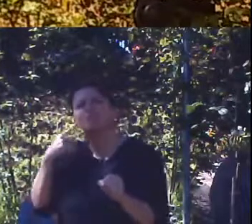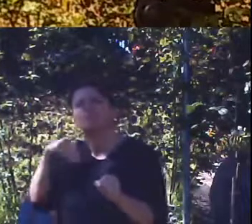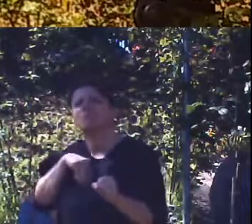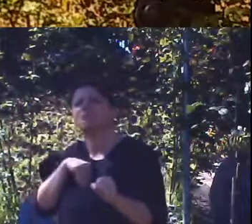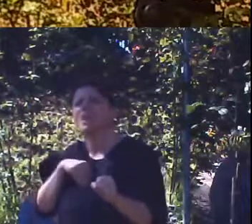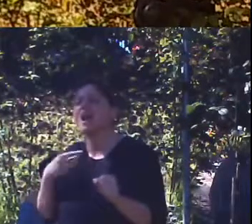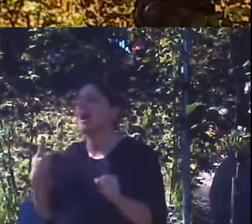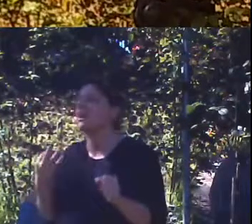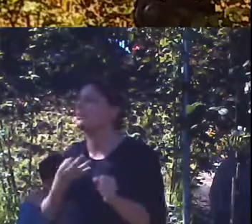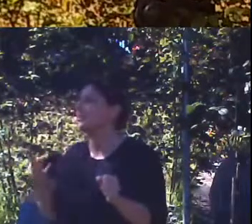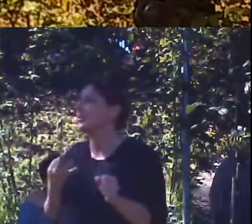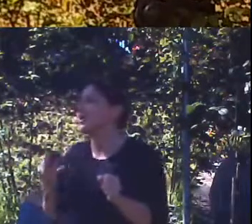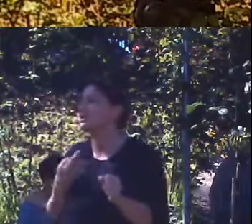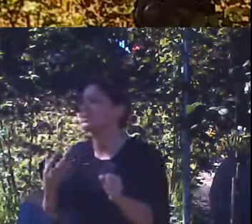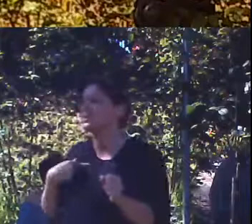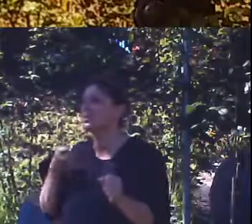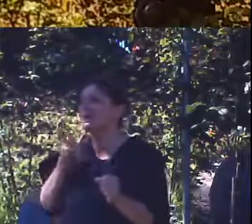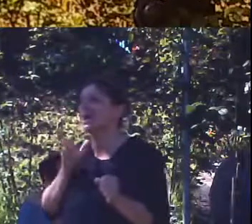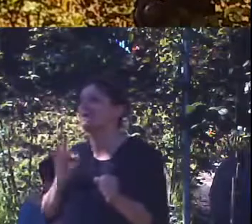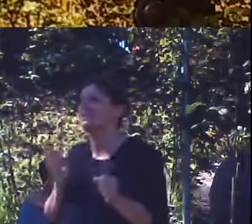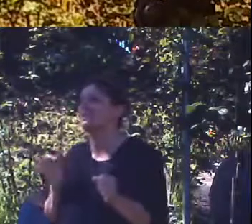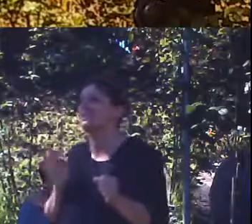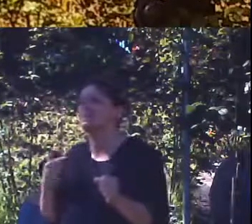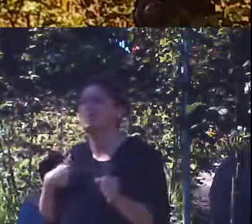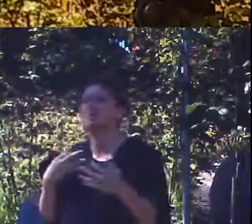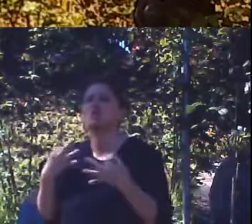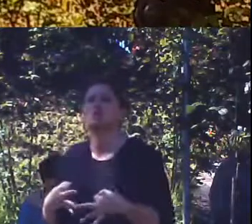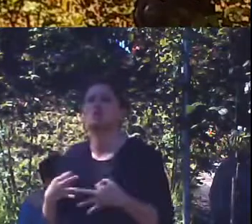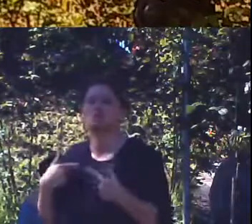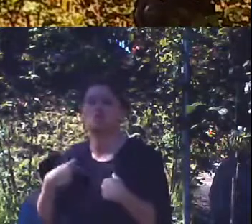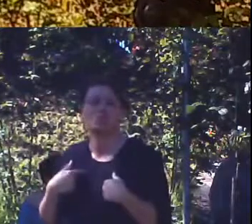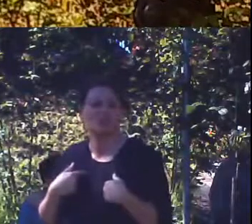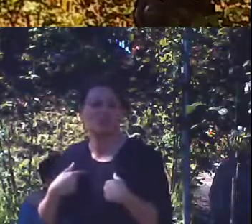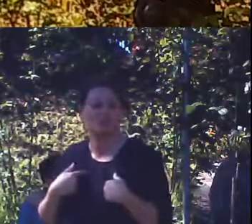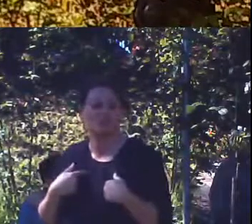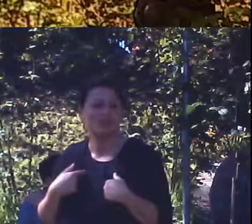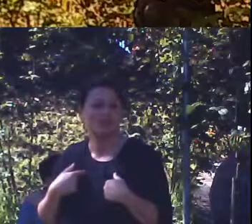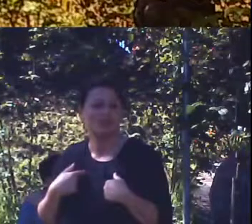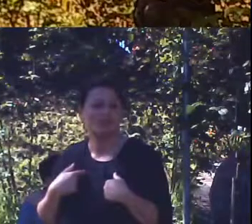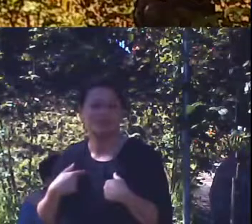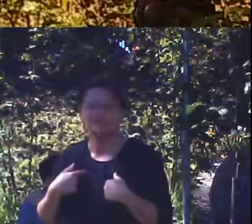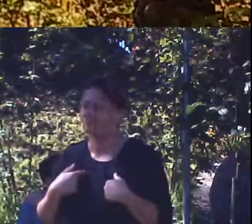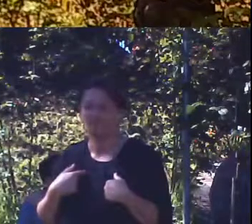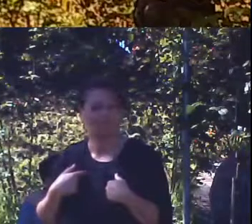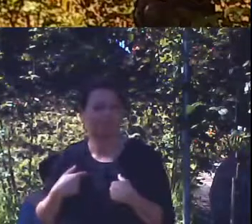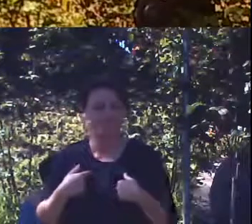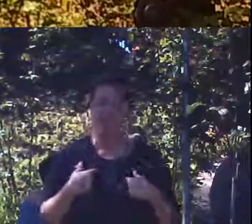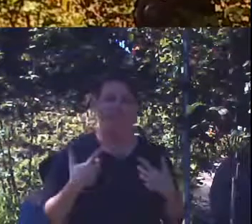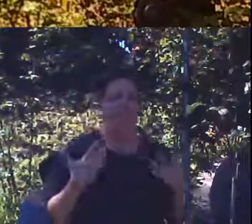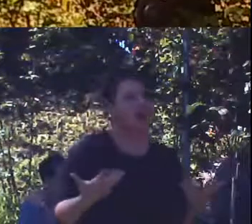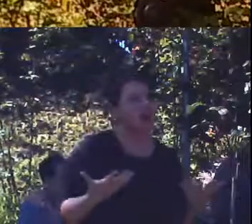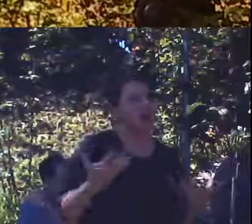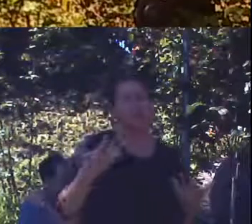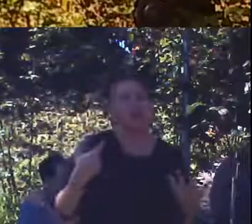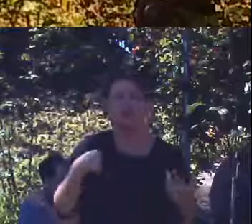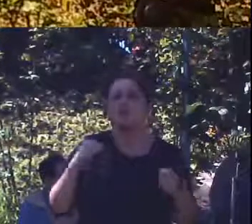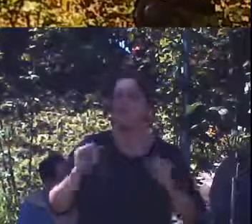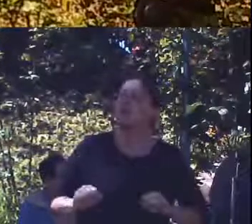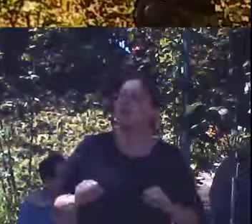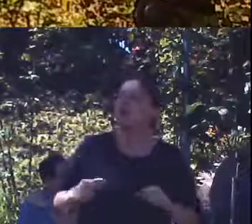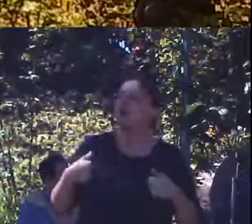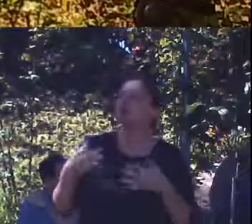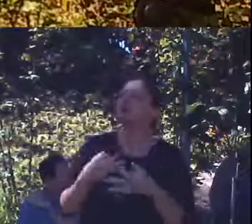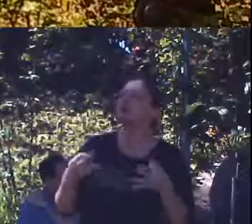a posto io sono nel giusto e allora mi permetto di condannare